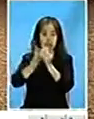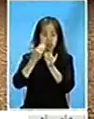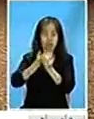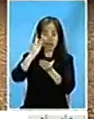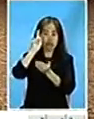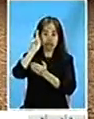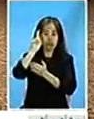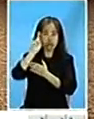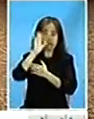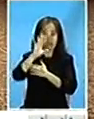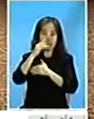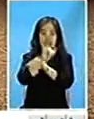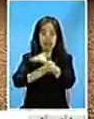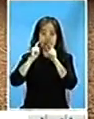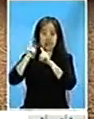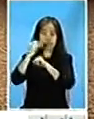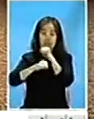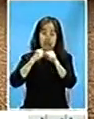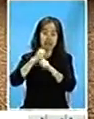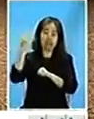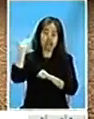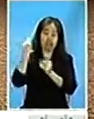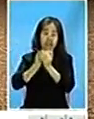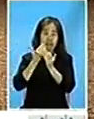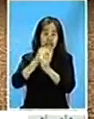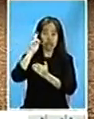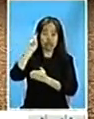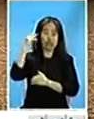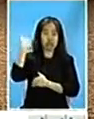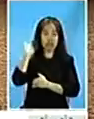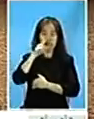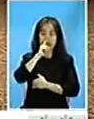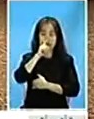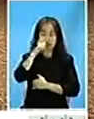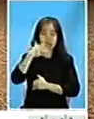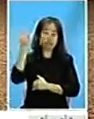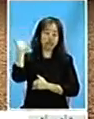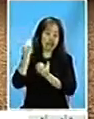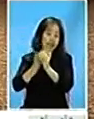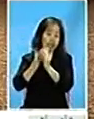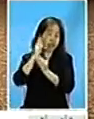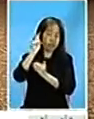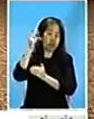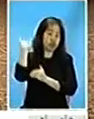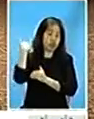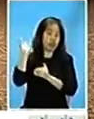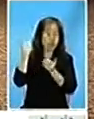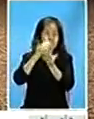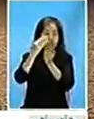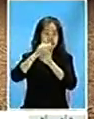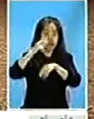ศเนี่ยนะคะปีที่แล้วเนี่ยวงเงินกู้ที่มีอยู่เนี่ยได้เคยสอบถามเลยว่าแค่เงินกู้เดิมเนี่ยเราต้องใช้เวลาใช้หนี้ถึ